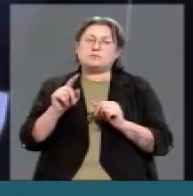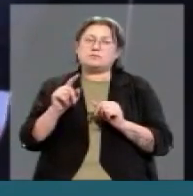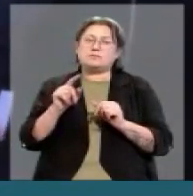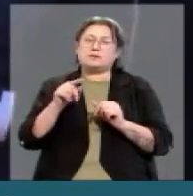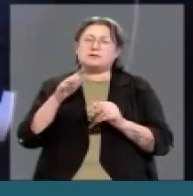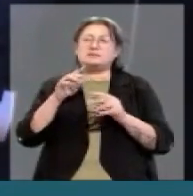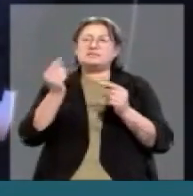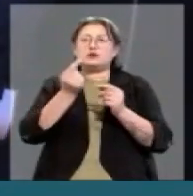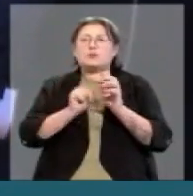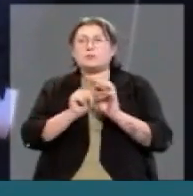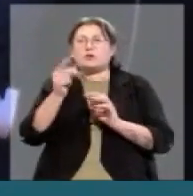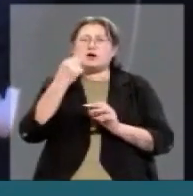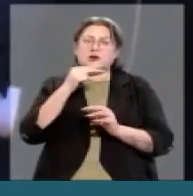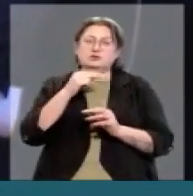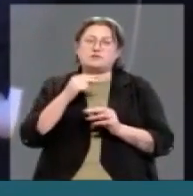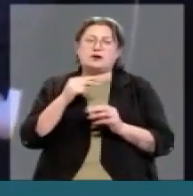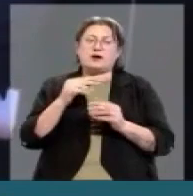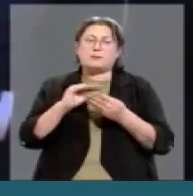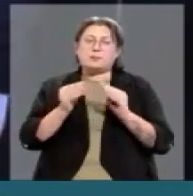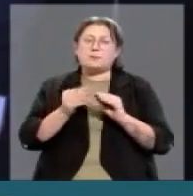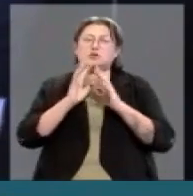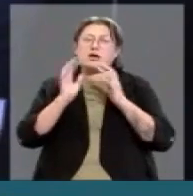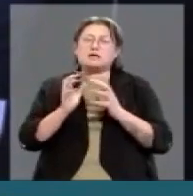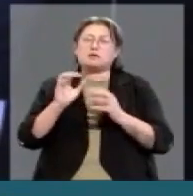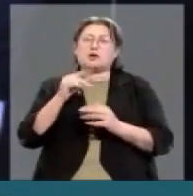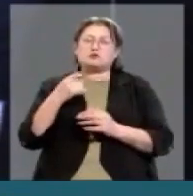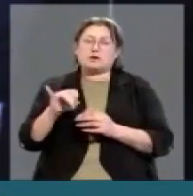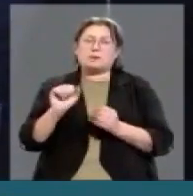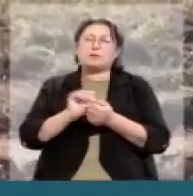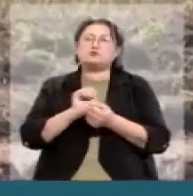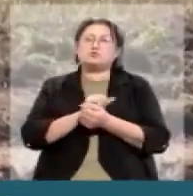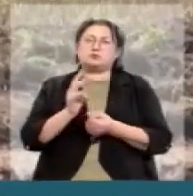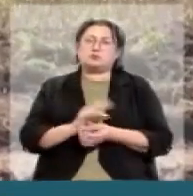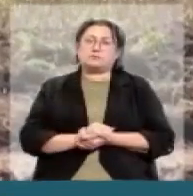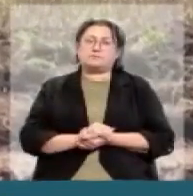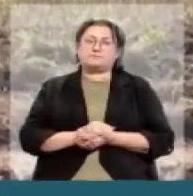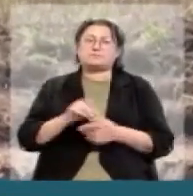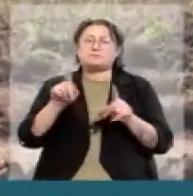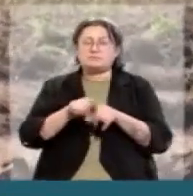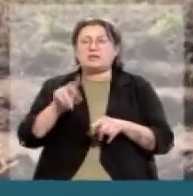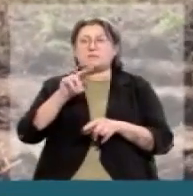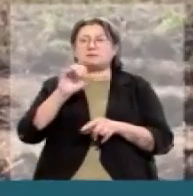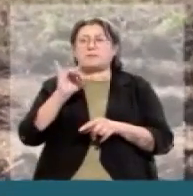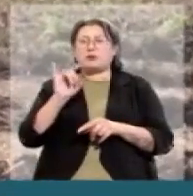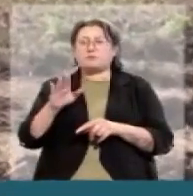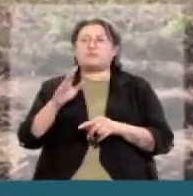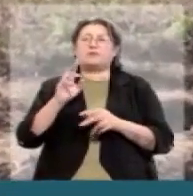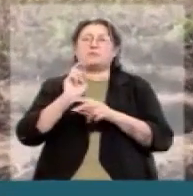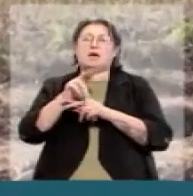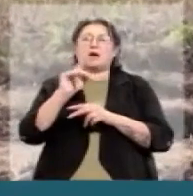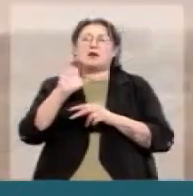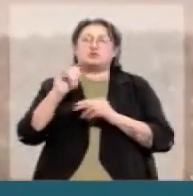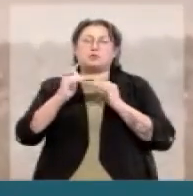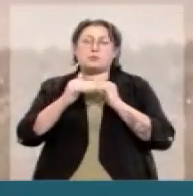не то, что проросшее, там, качество разное, основная проблема – это сохранить урожай, то есть, просушить его. Также Айдарбек Сапаров посетил поля